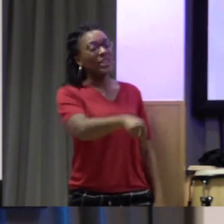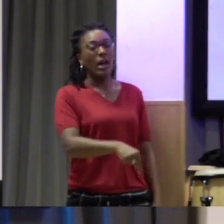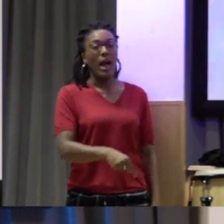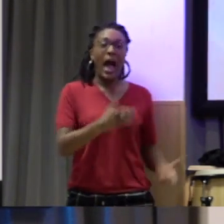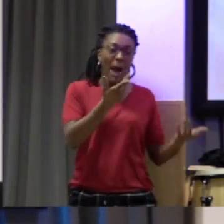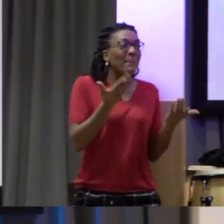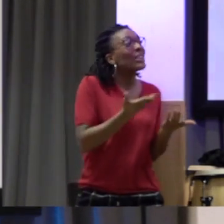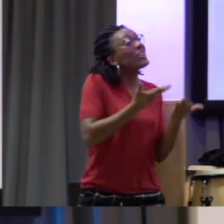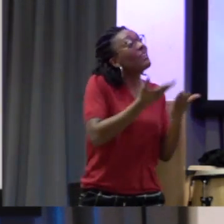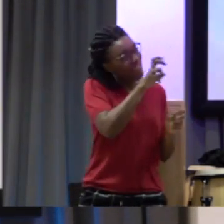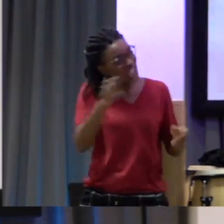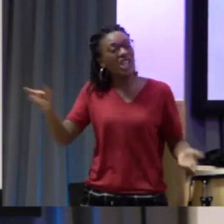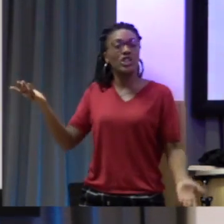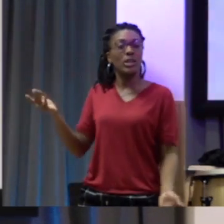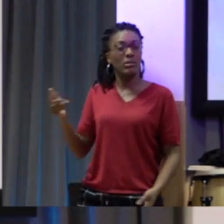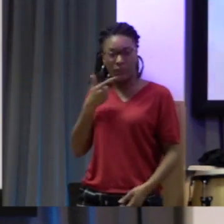invitation.